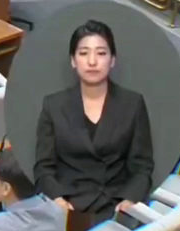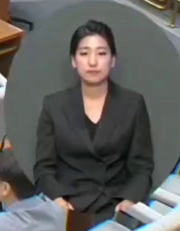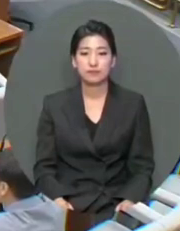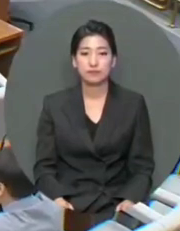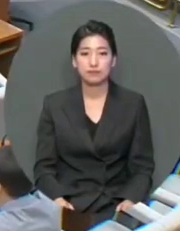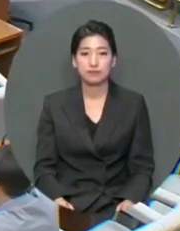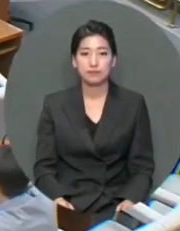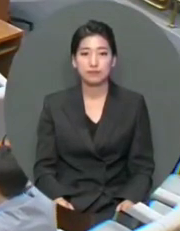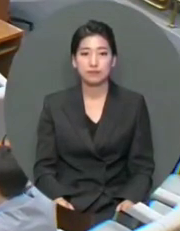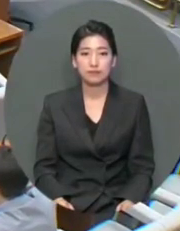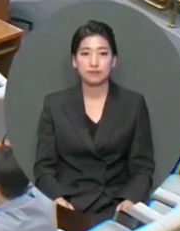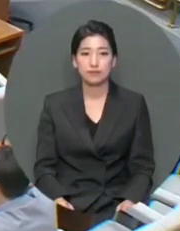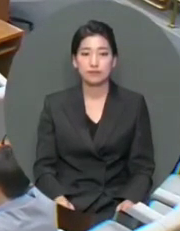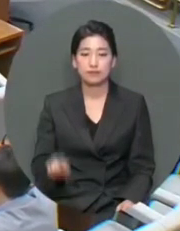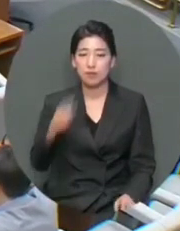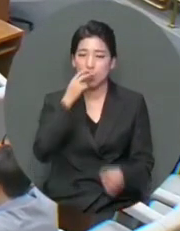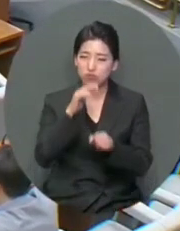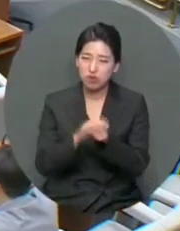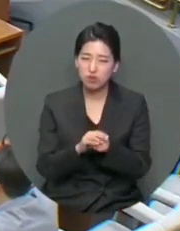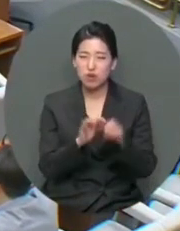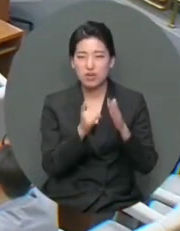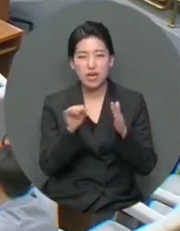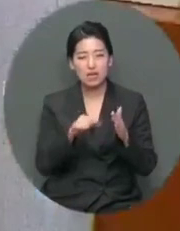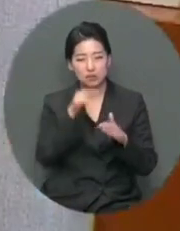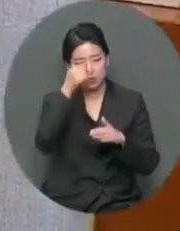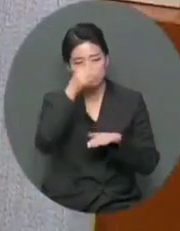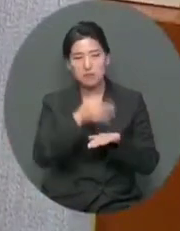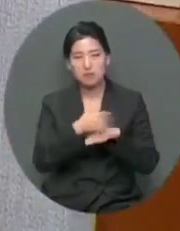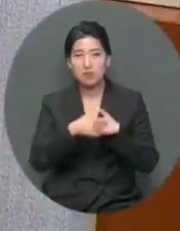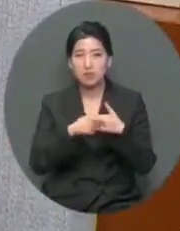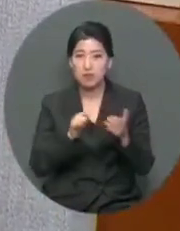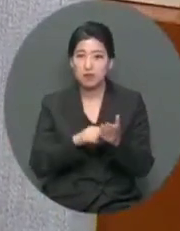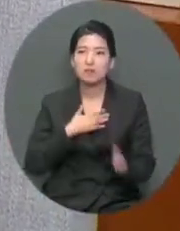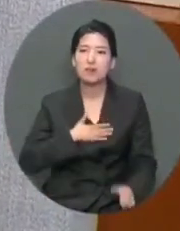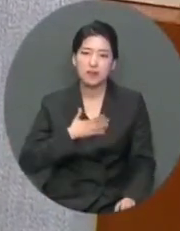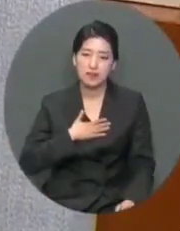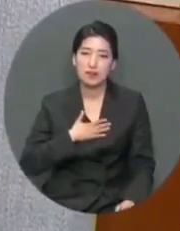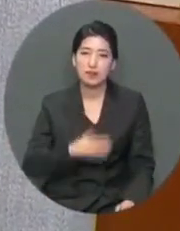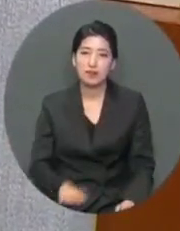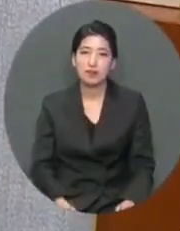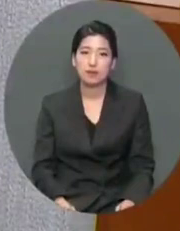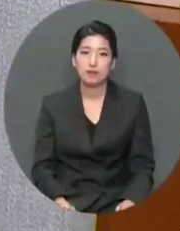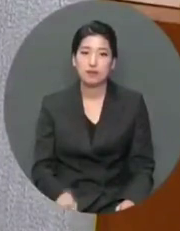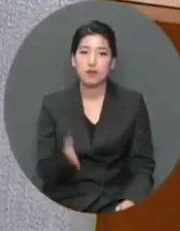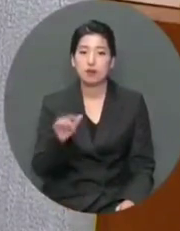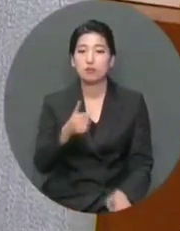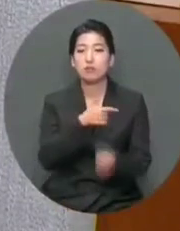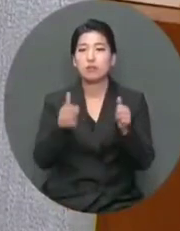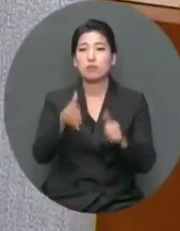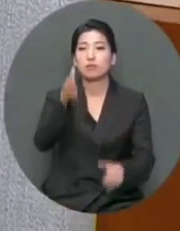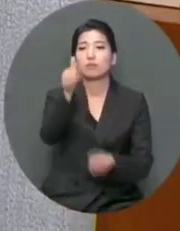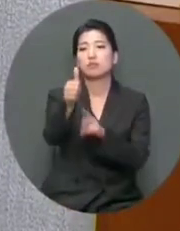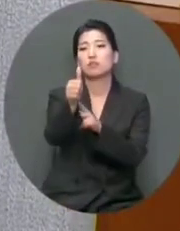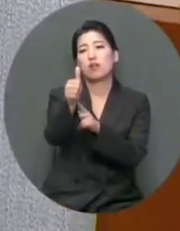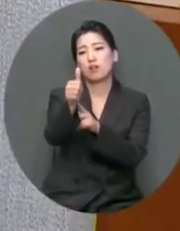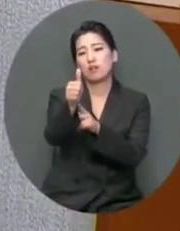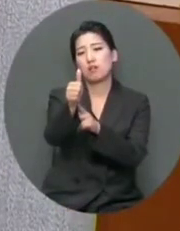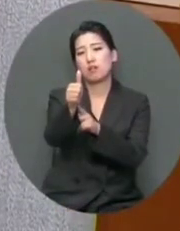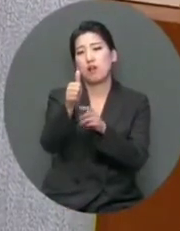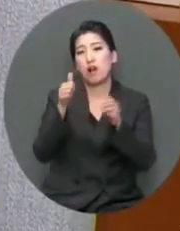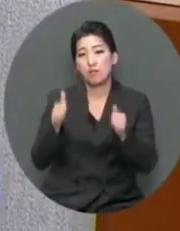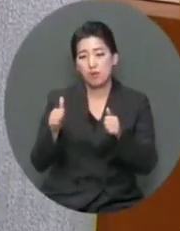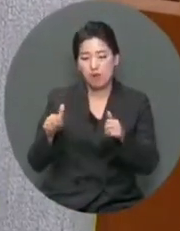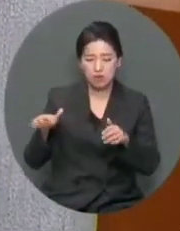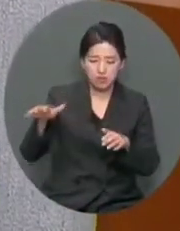그 억울하고 가족들에게 미안해 하시는 마음은 알겠습니다만 사법부 수장의